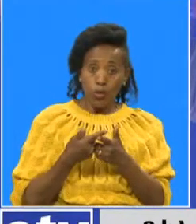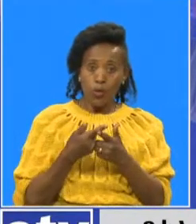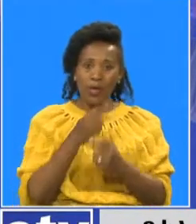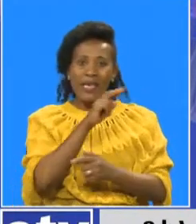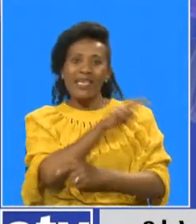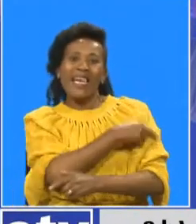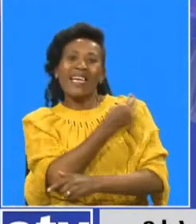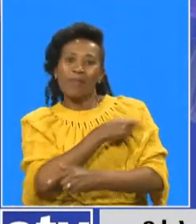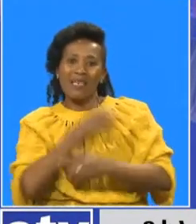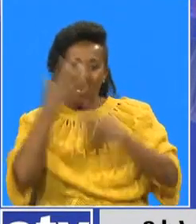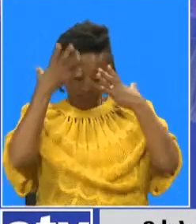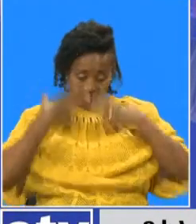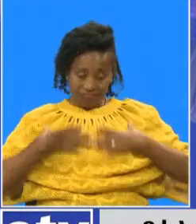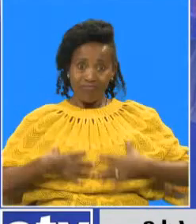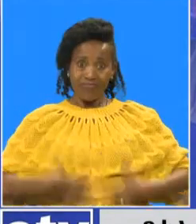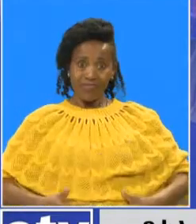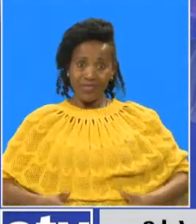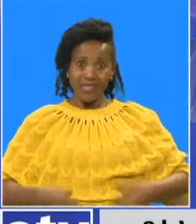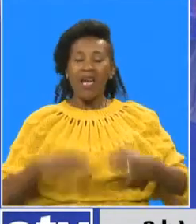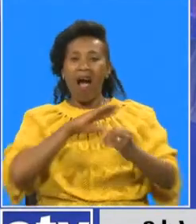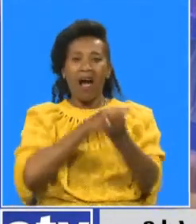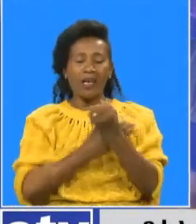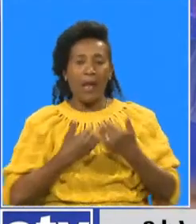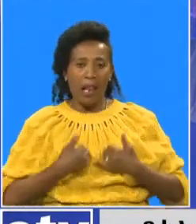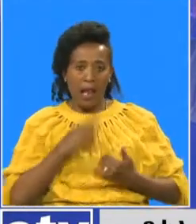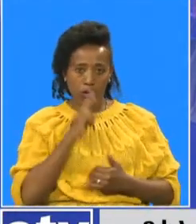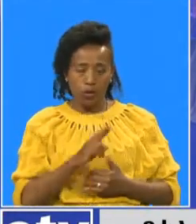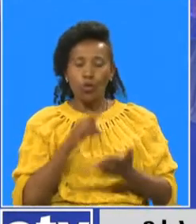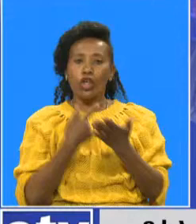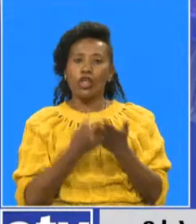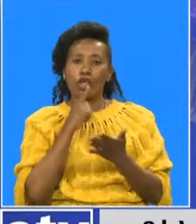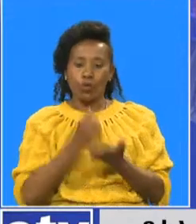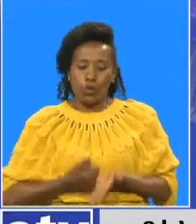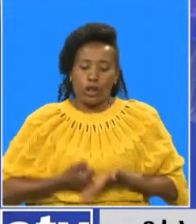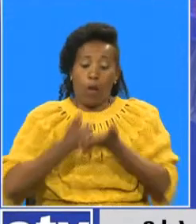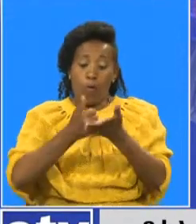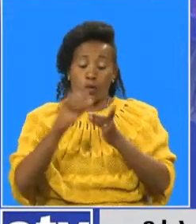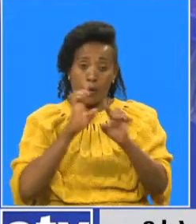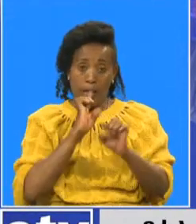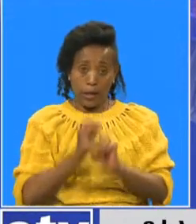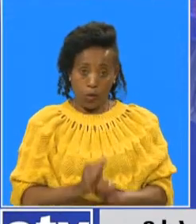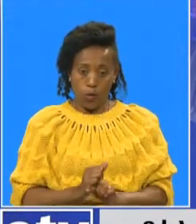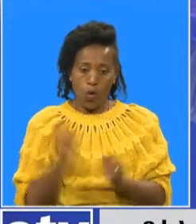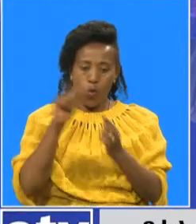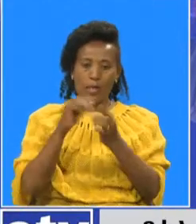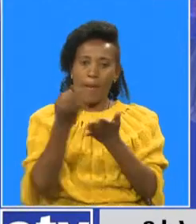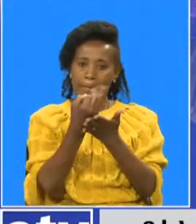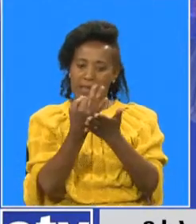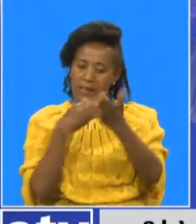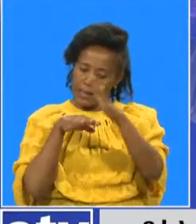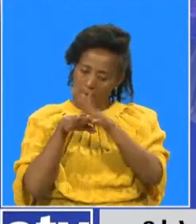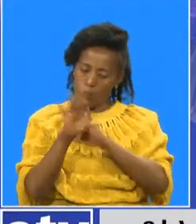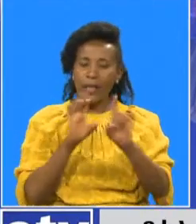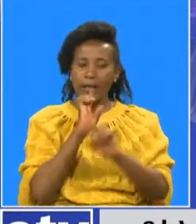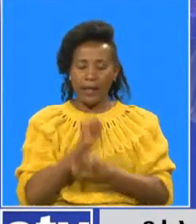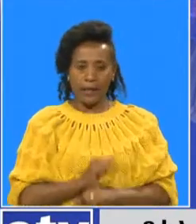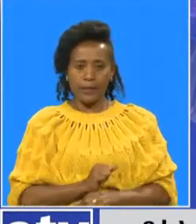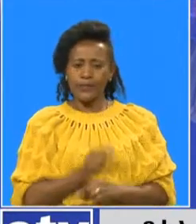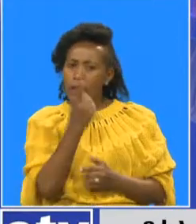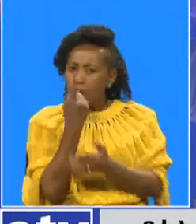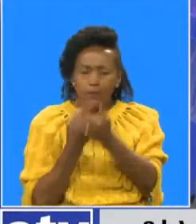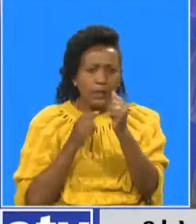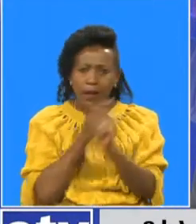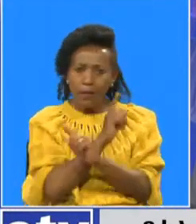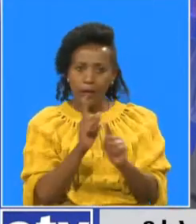የህክምና ሰርጂካል ማስክ የምንለውም የማምረት አቅም የነበራቸው እነሱንም ሰፖርት ተደርገው ወደ ምርት እንዲገቡ ነው የተደረገው። እሱ